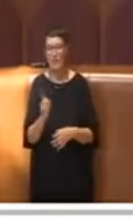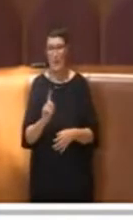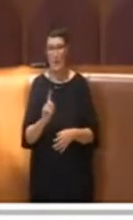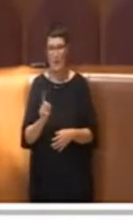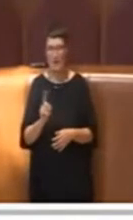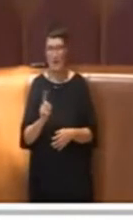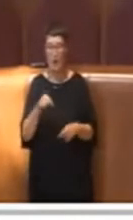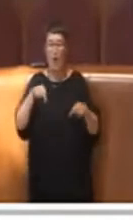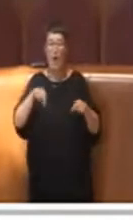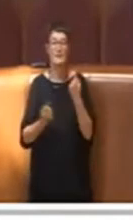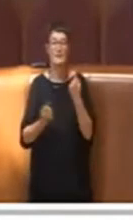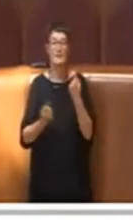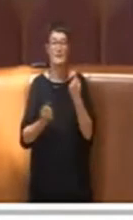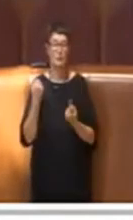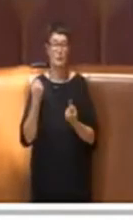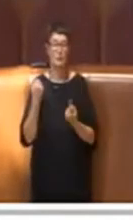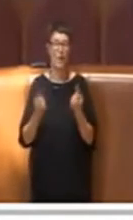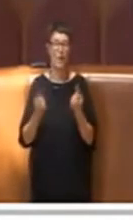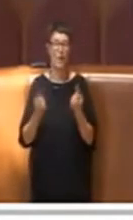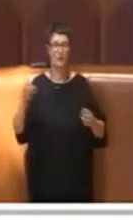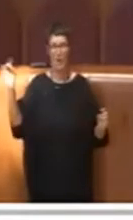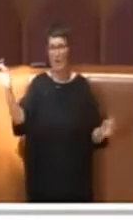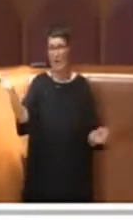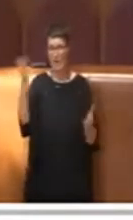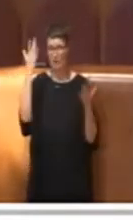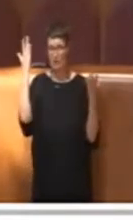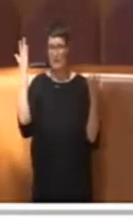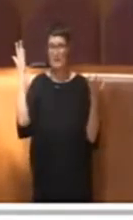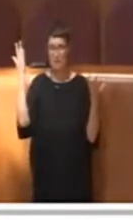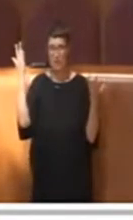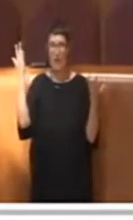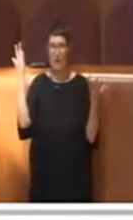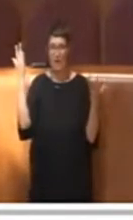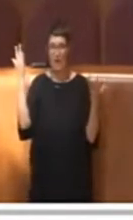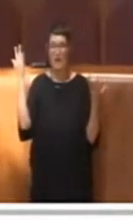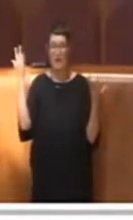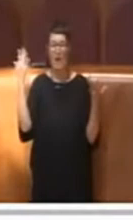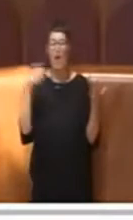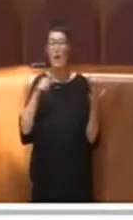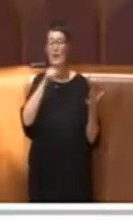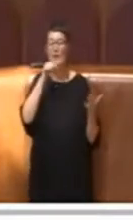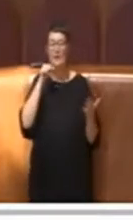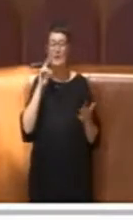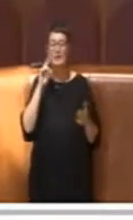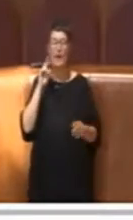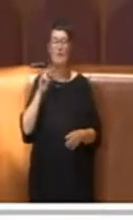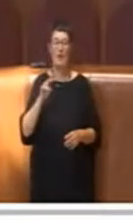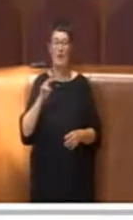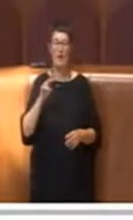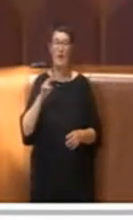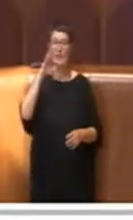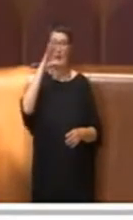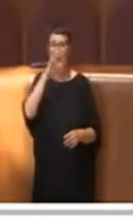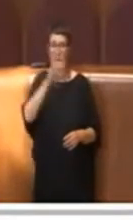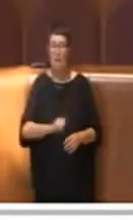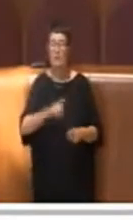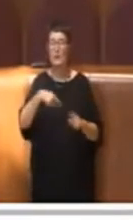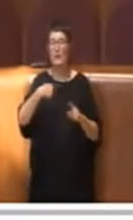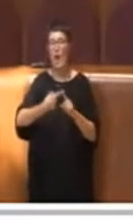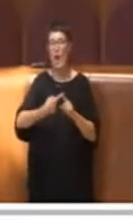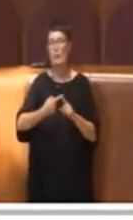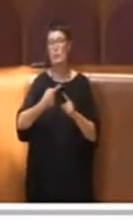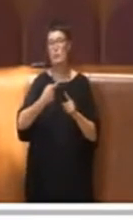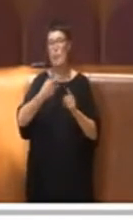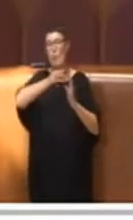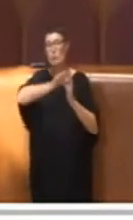richiede una diciamo, diversa interpretazione delle norme che possano permettere in